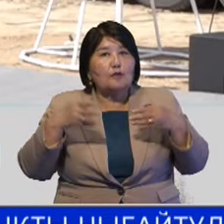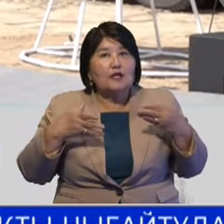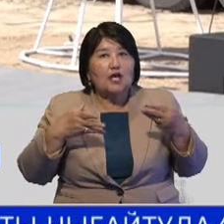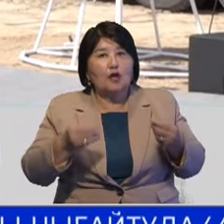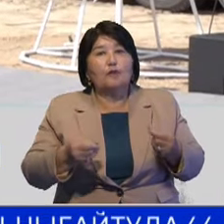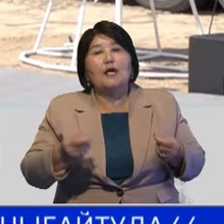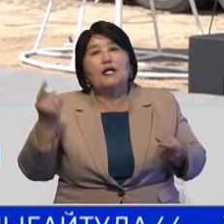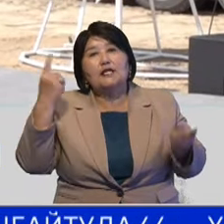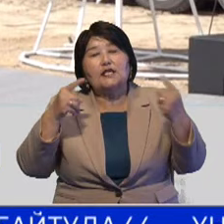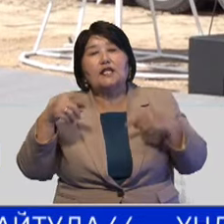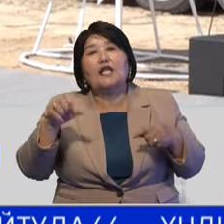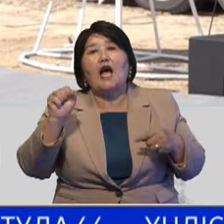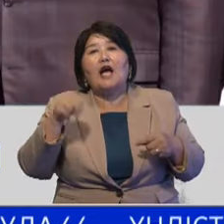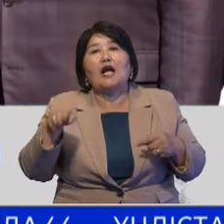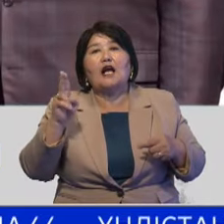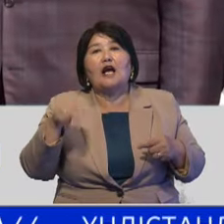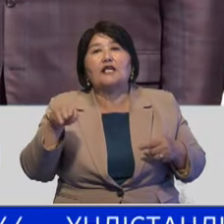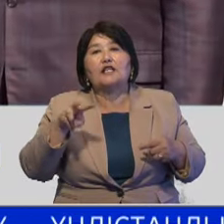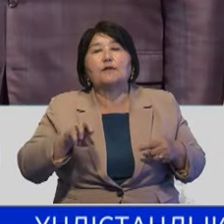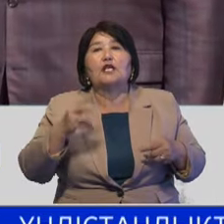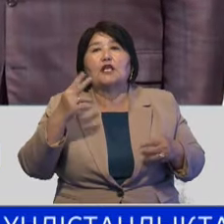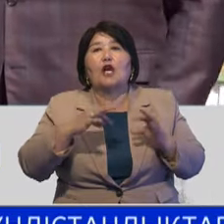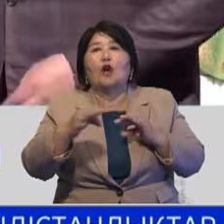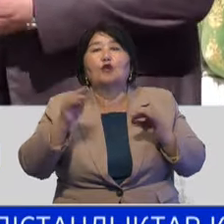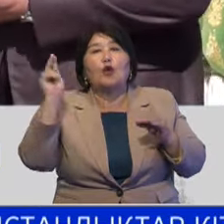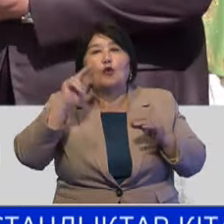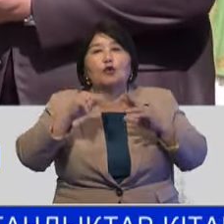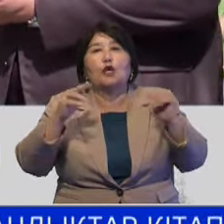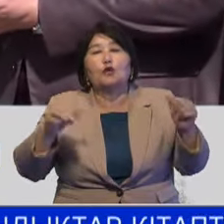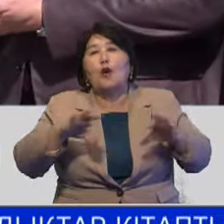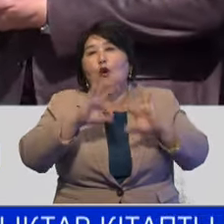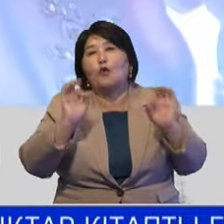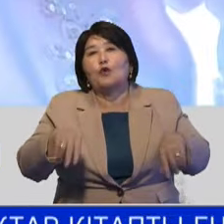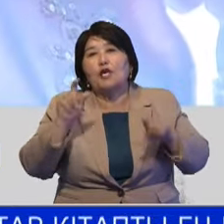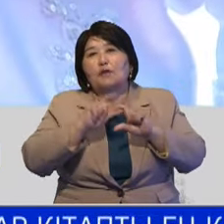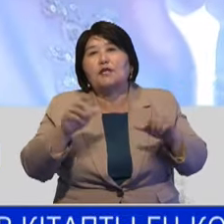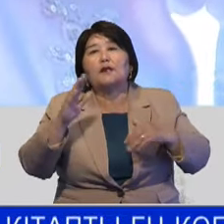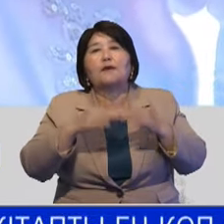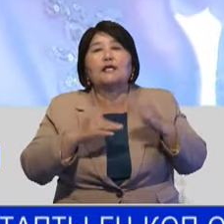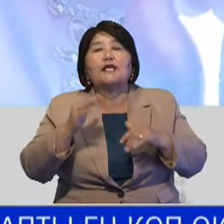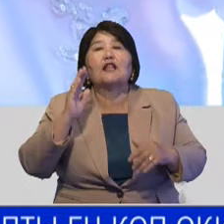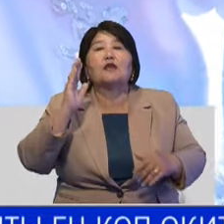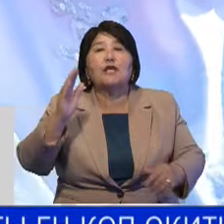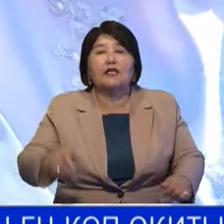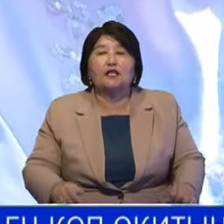баулитын шығармашылық академиясы, 2 ауданда оқушылар үйі мен өнер мектебі салынып жатыр.